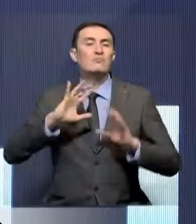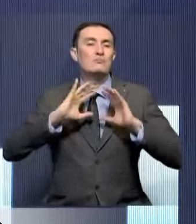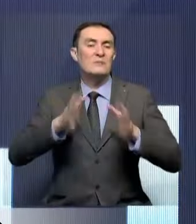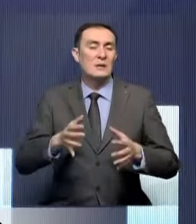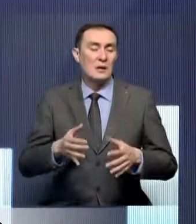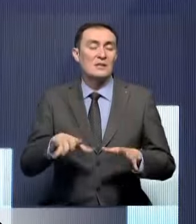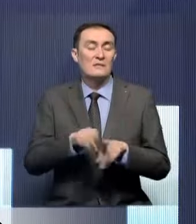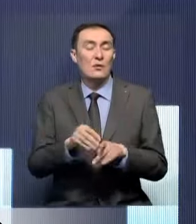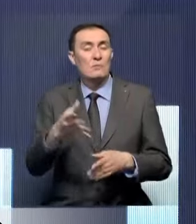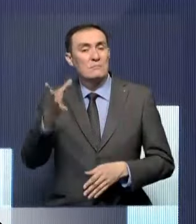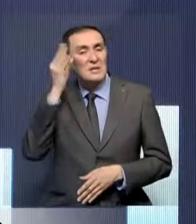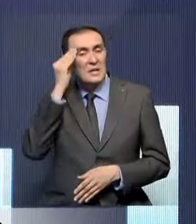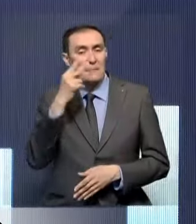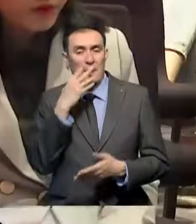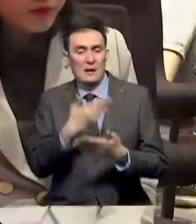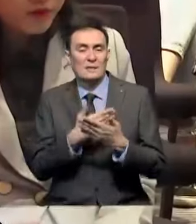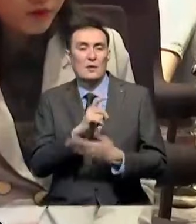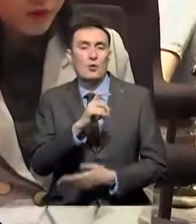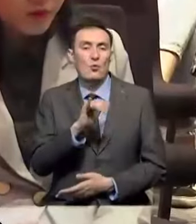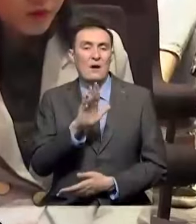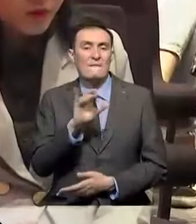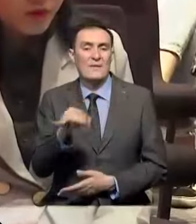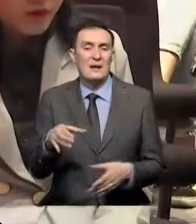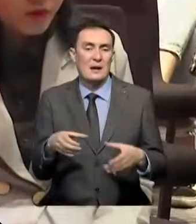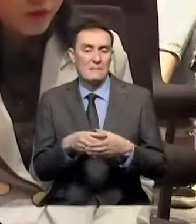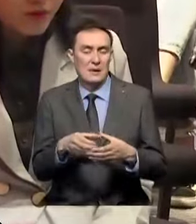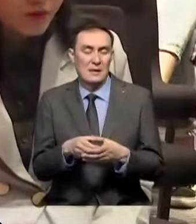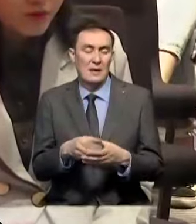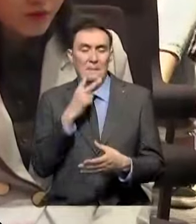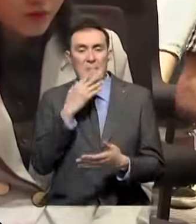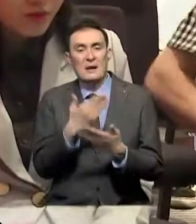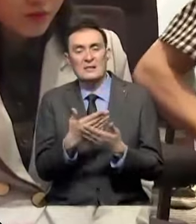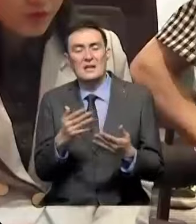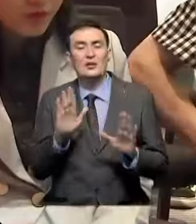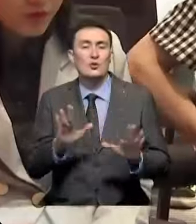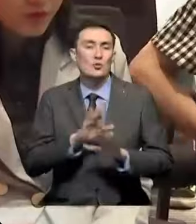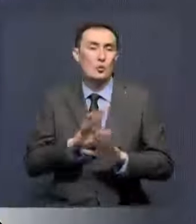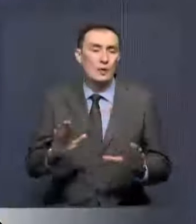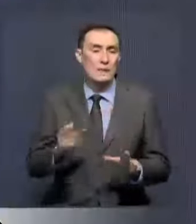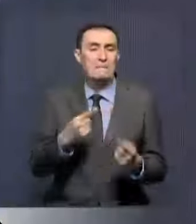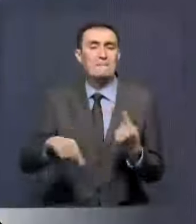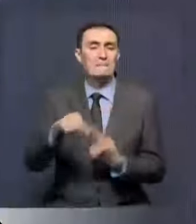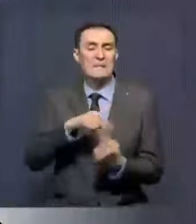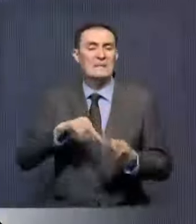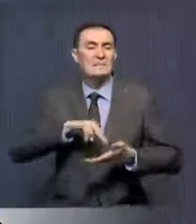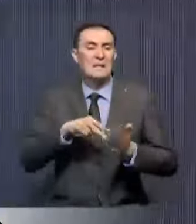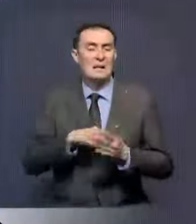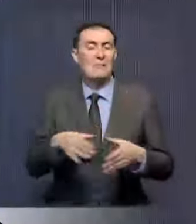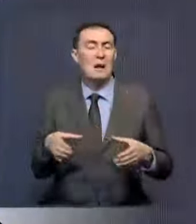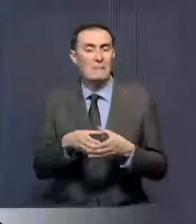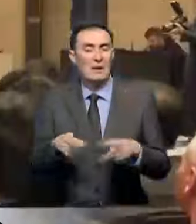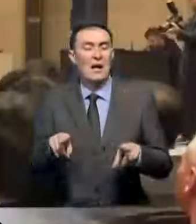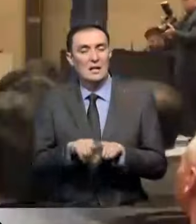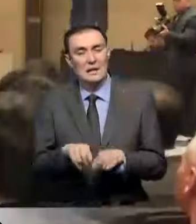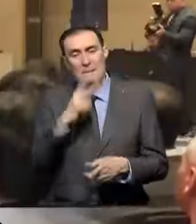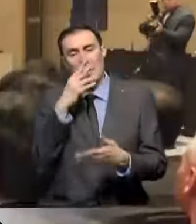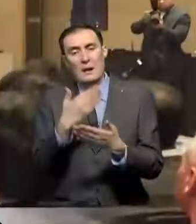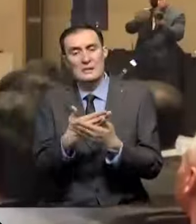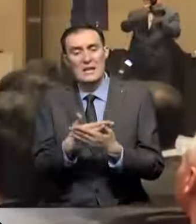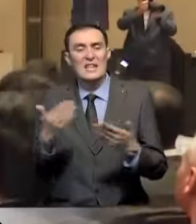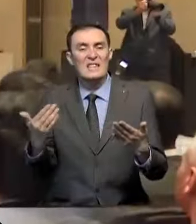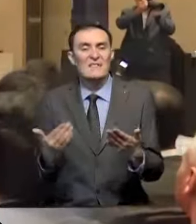своё видение Представила Huawei партнёров и заказчиков ознакомили не только с бизнес-стратегии компании а также презентовали